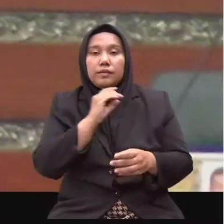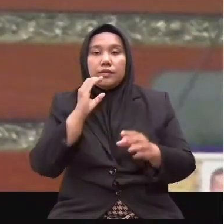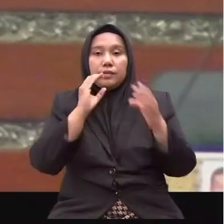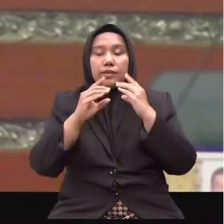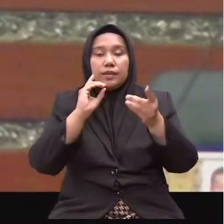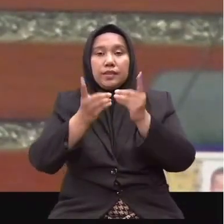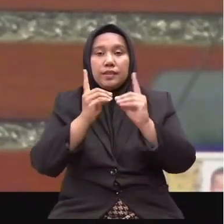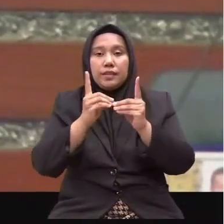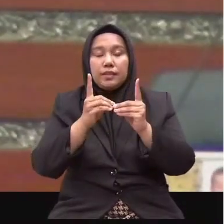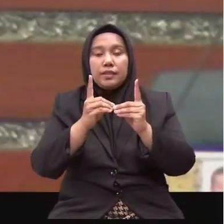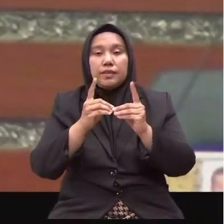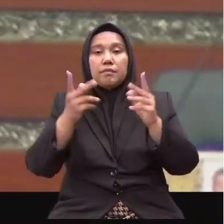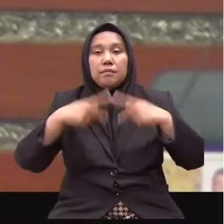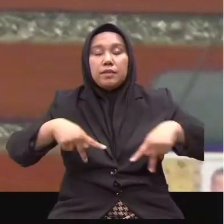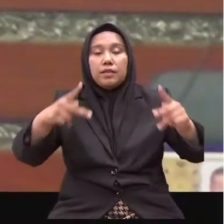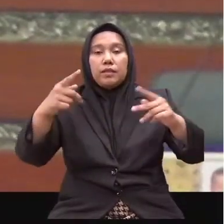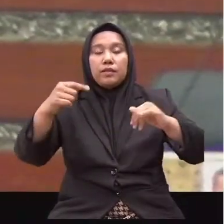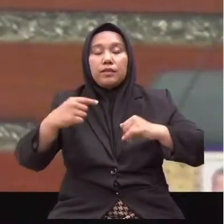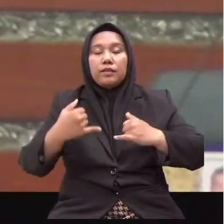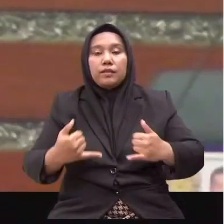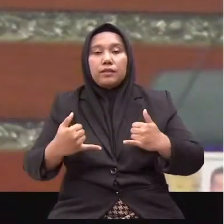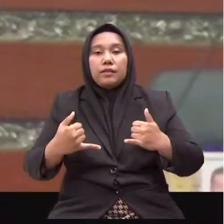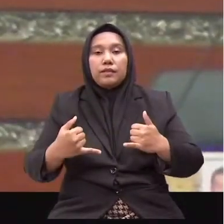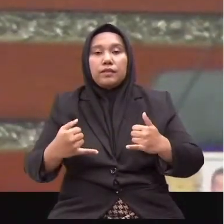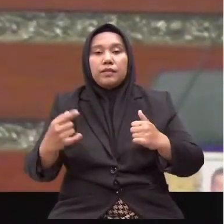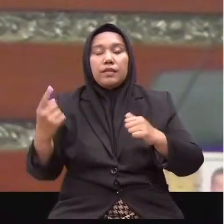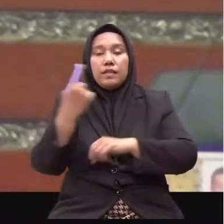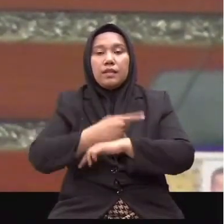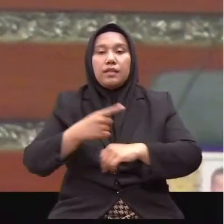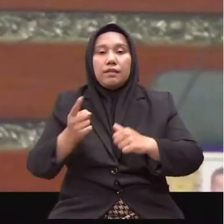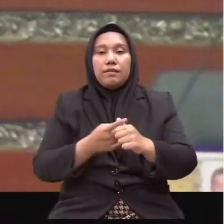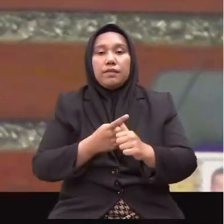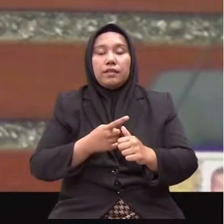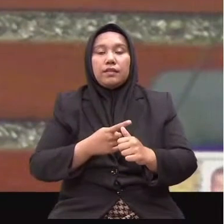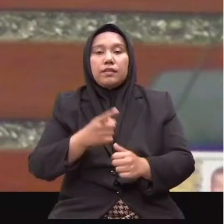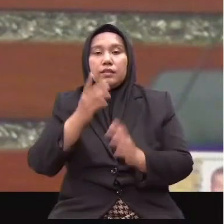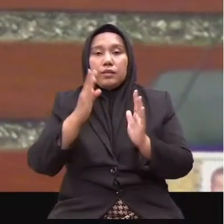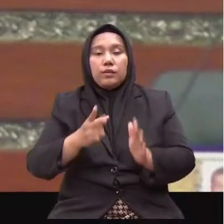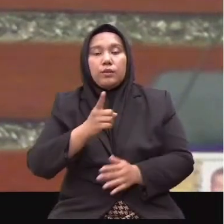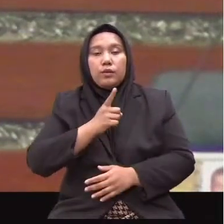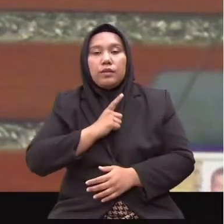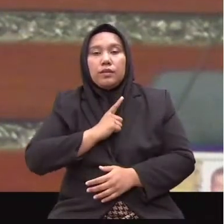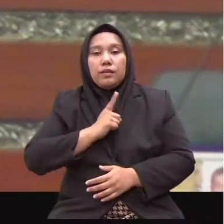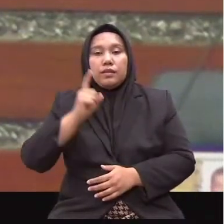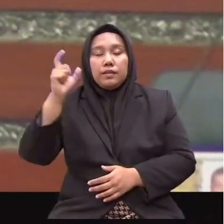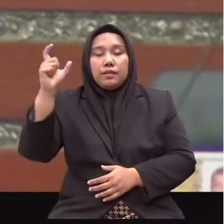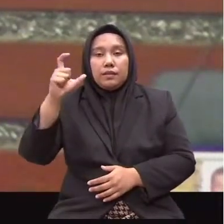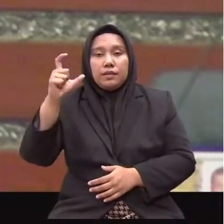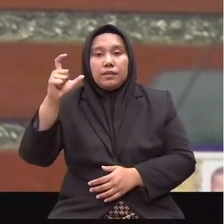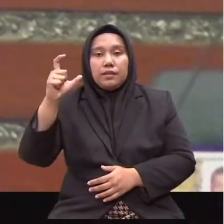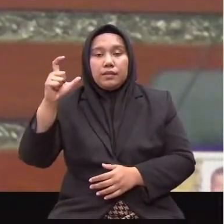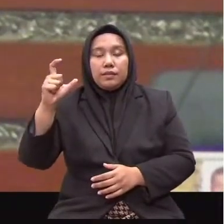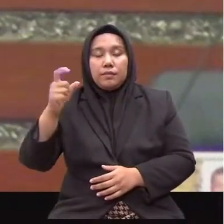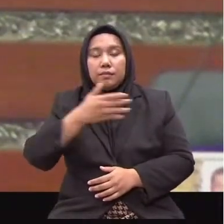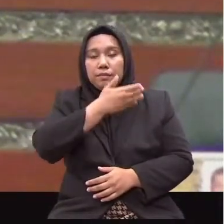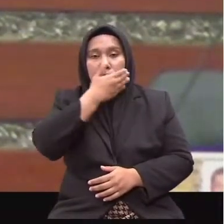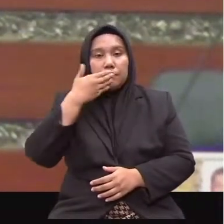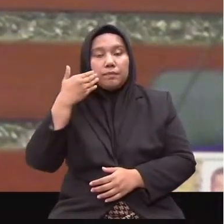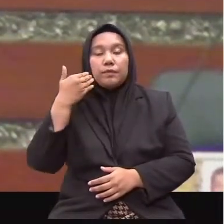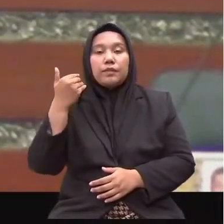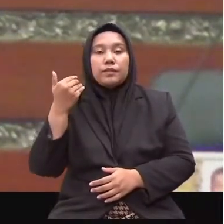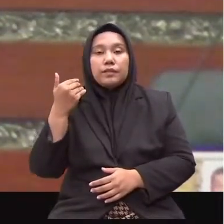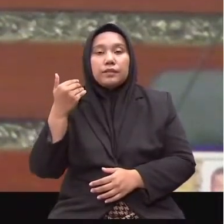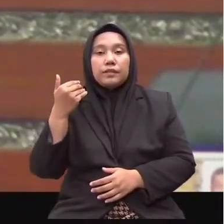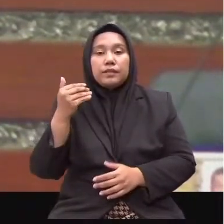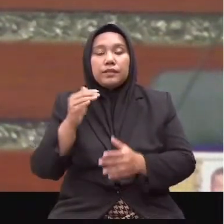kesempatan pada hari ini sebuah hari ini hari pertama umat Islam menjalani ibadah puasa